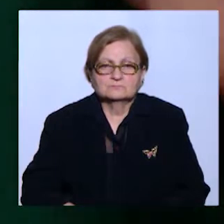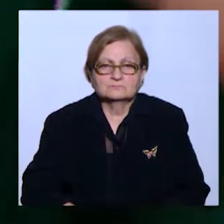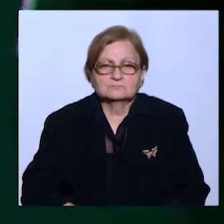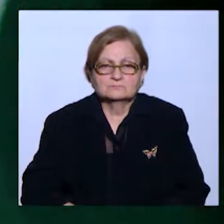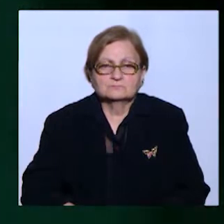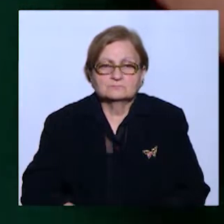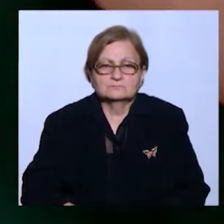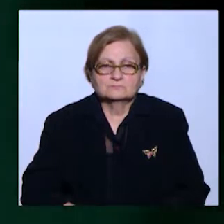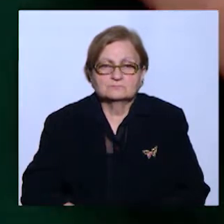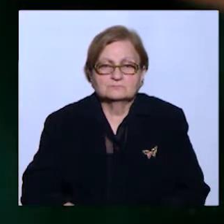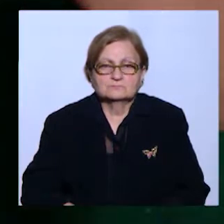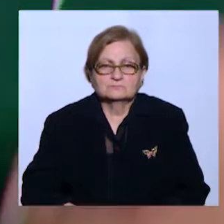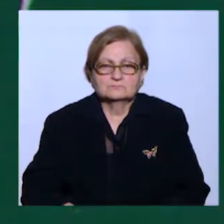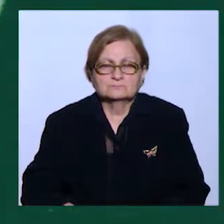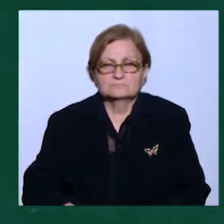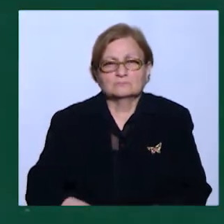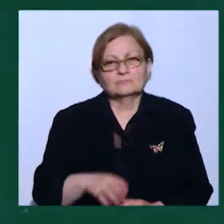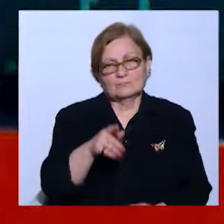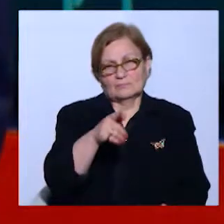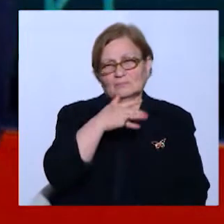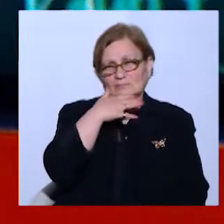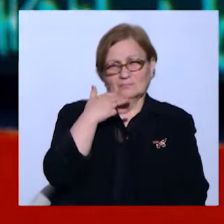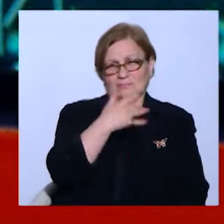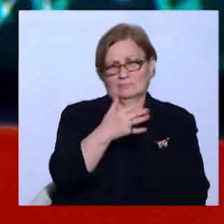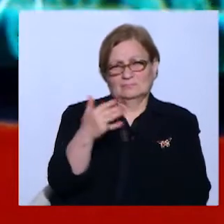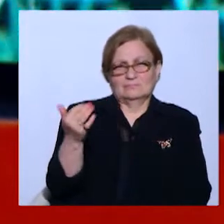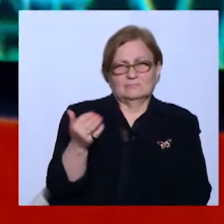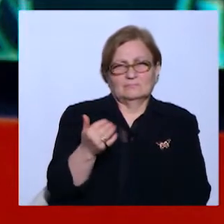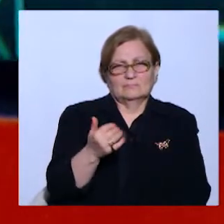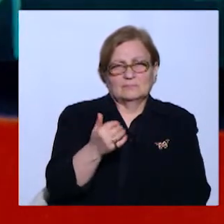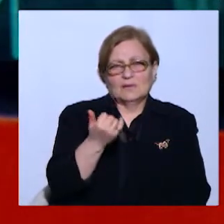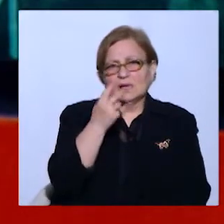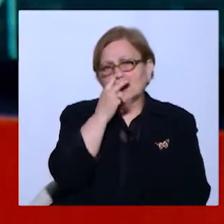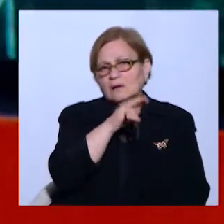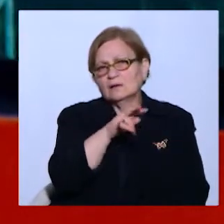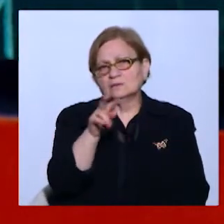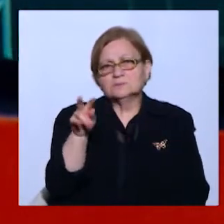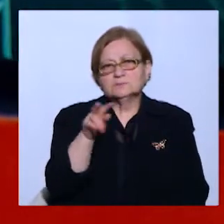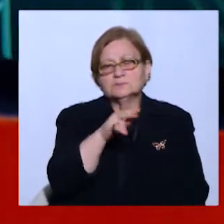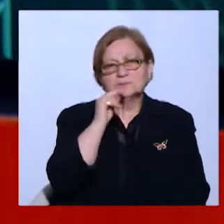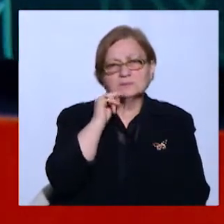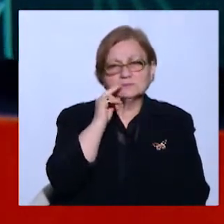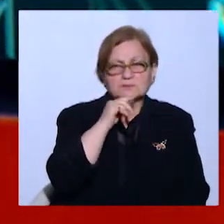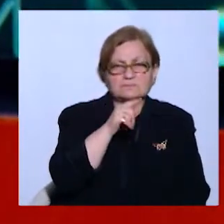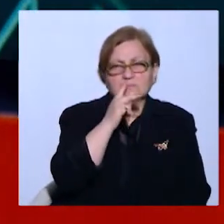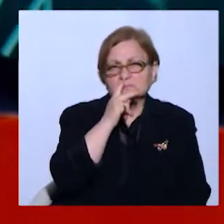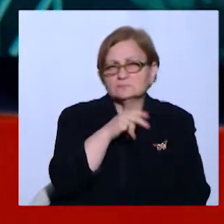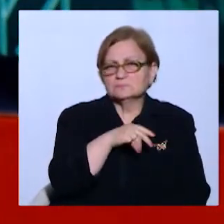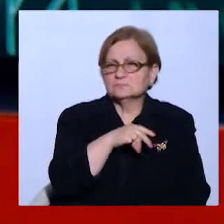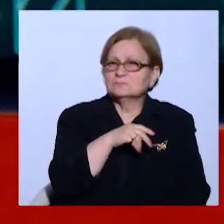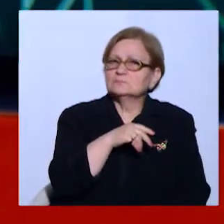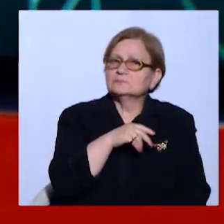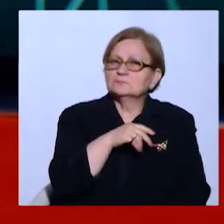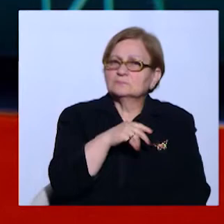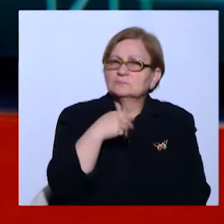54, 60 და ასე შემდეგ. აბა მოდი გადავავლოთ ახლა რიცხვებს ჩვენ თვალი.